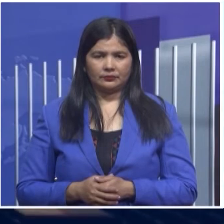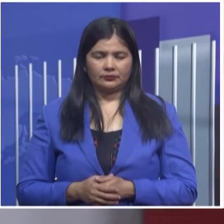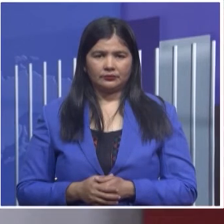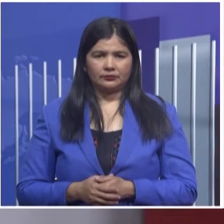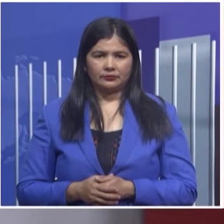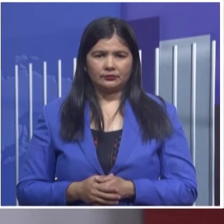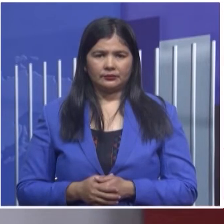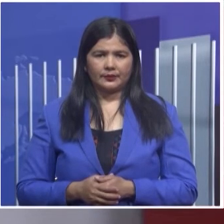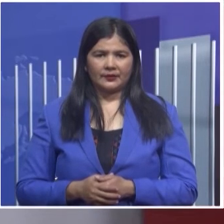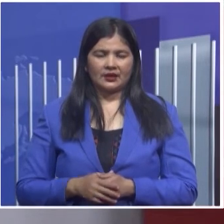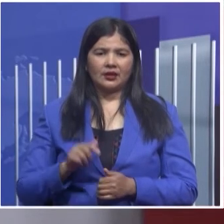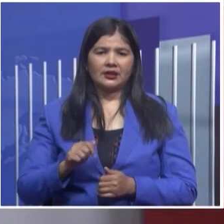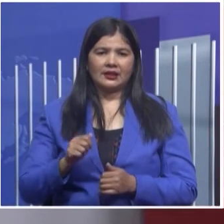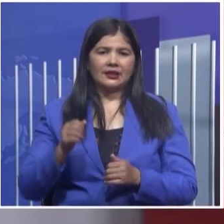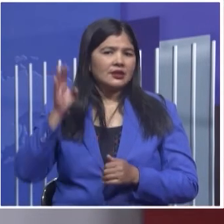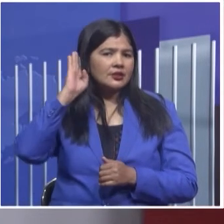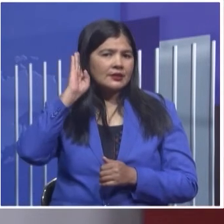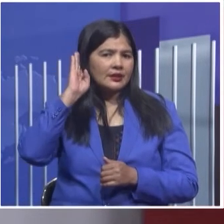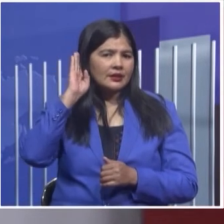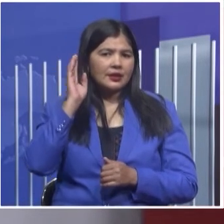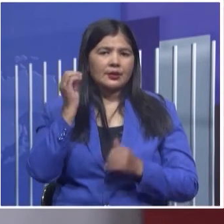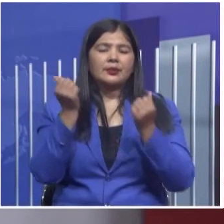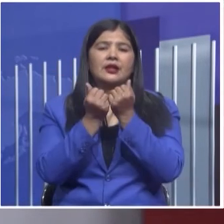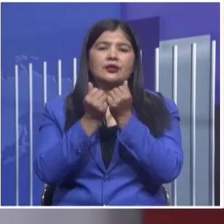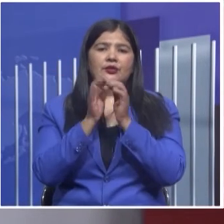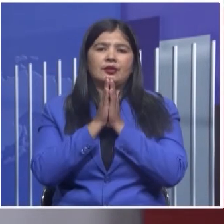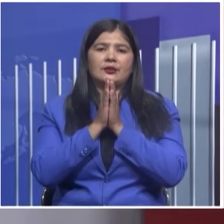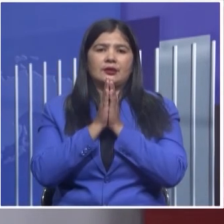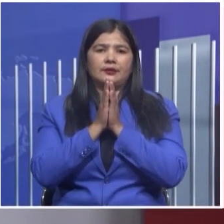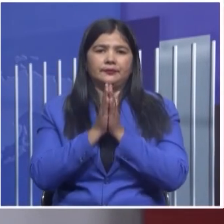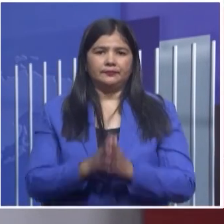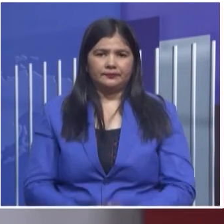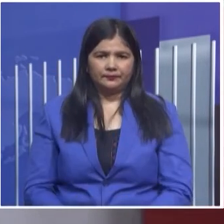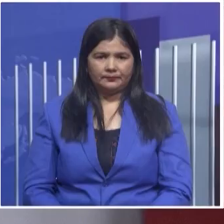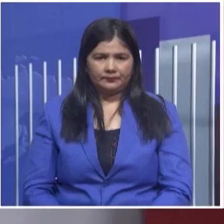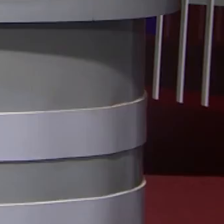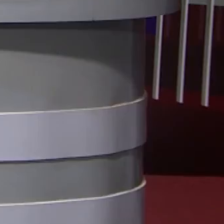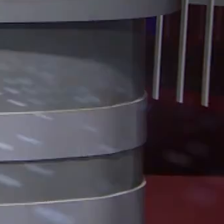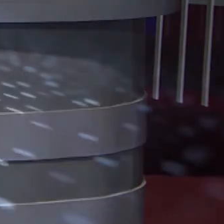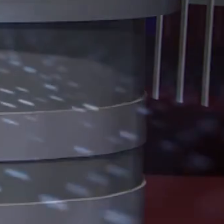अवस्था अहिलेलाई समाचारको सिलसिला यति नै बिदा दिनुहोस्। नमस्कार।